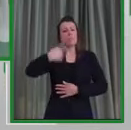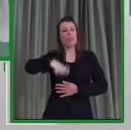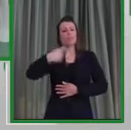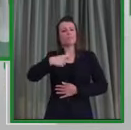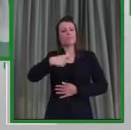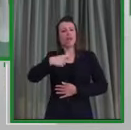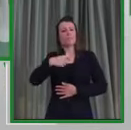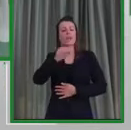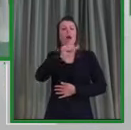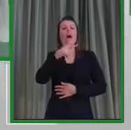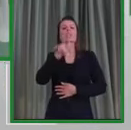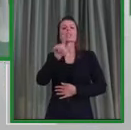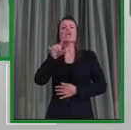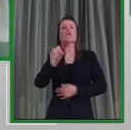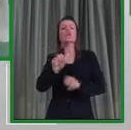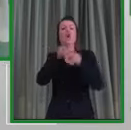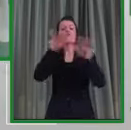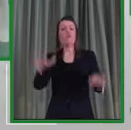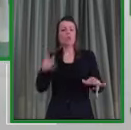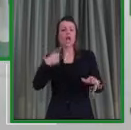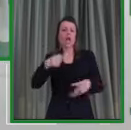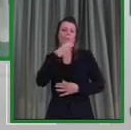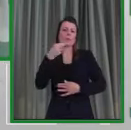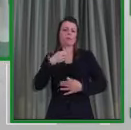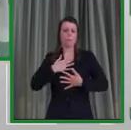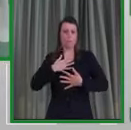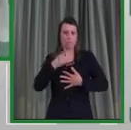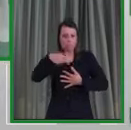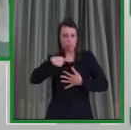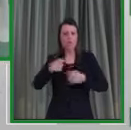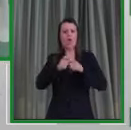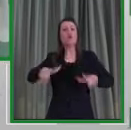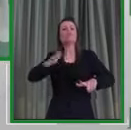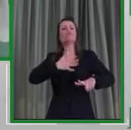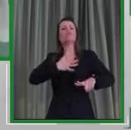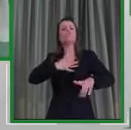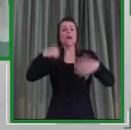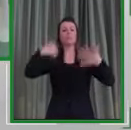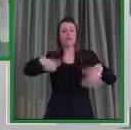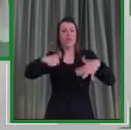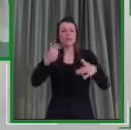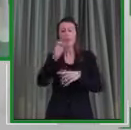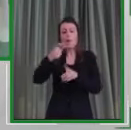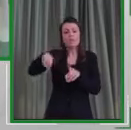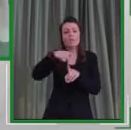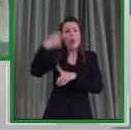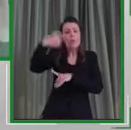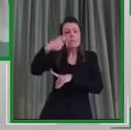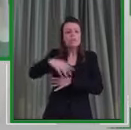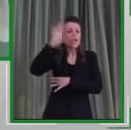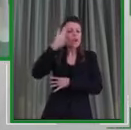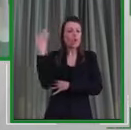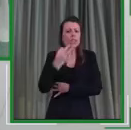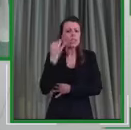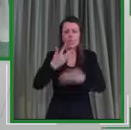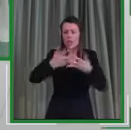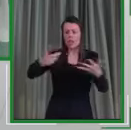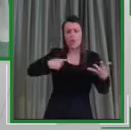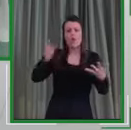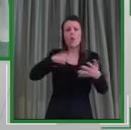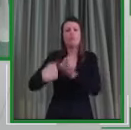sempre ascolta le nostre esigenze dai territori e ci supporta giorno dopo giorno nella gestione di questa